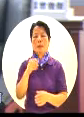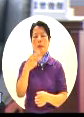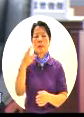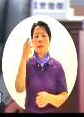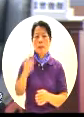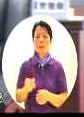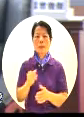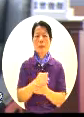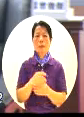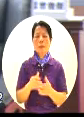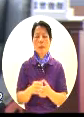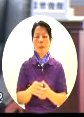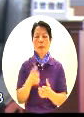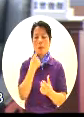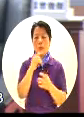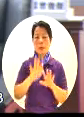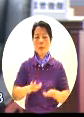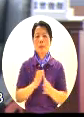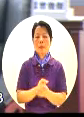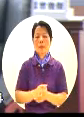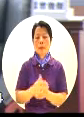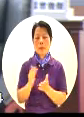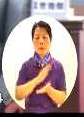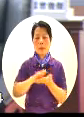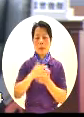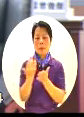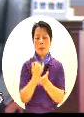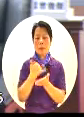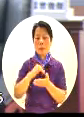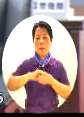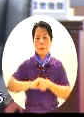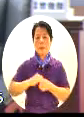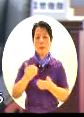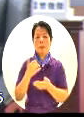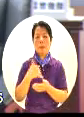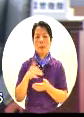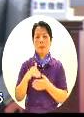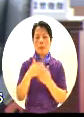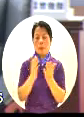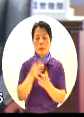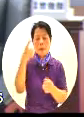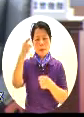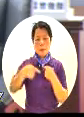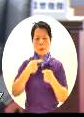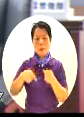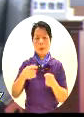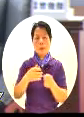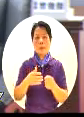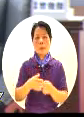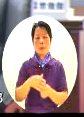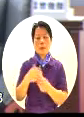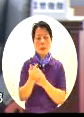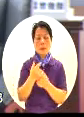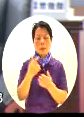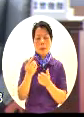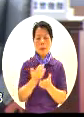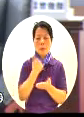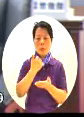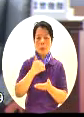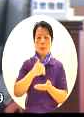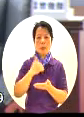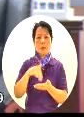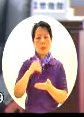照理讲，因为咱即马咧清算嘛，照理讲应该是每年你袂使变医生，但是你们还是编了7.3亿嘛